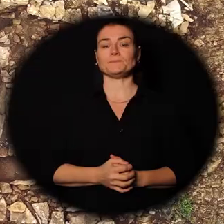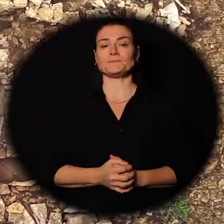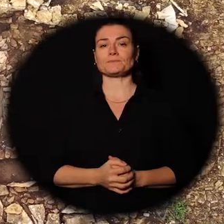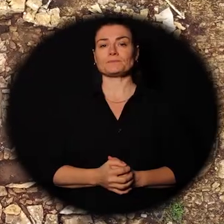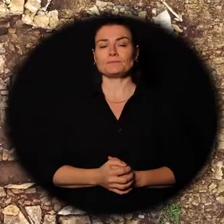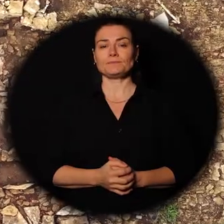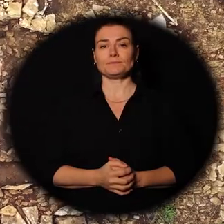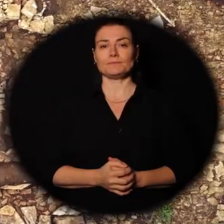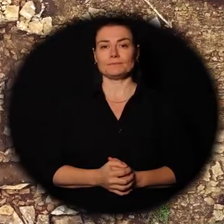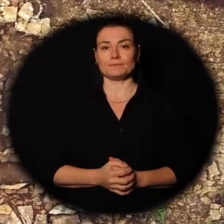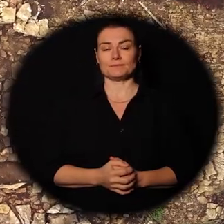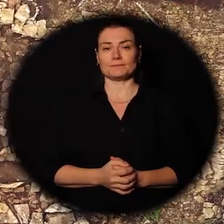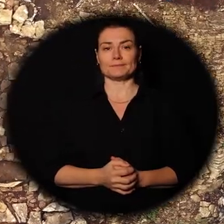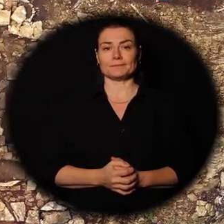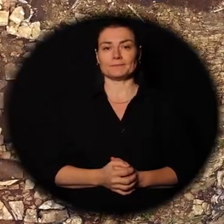fonctions.